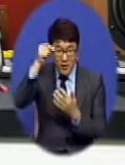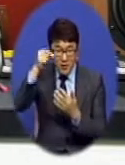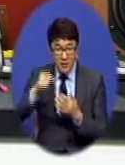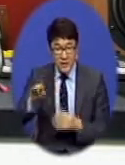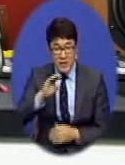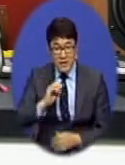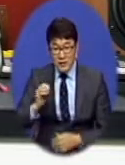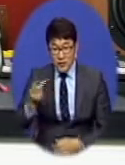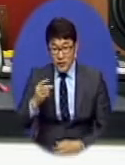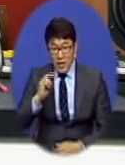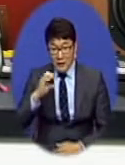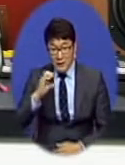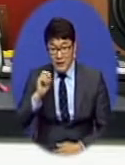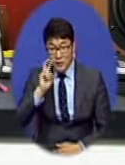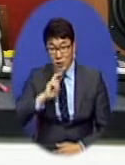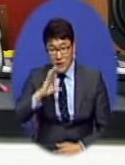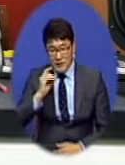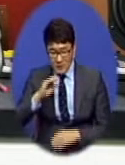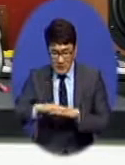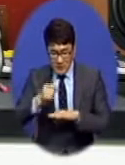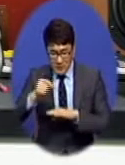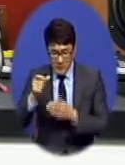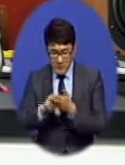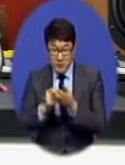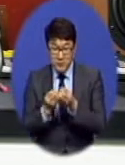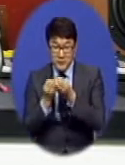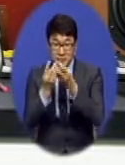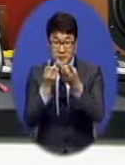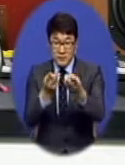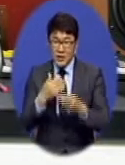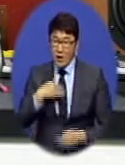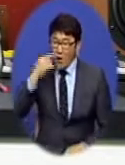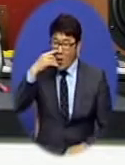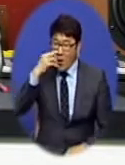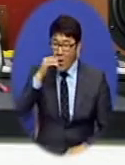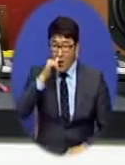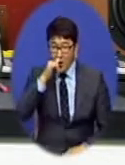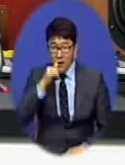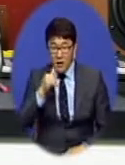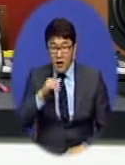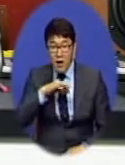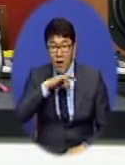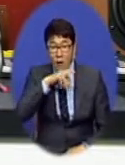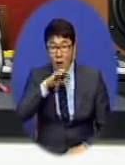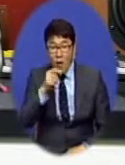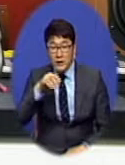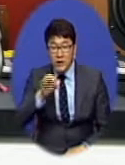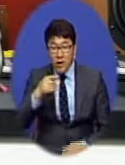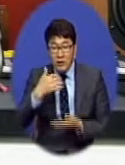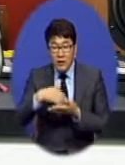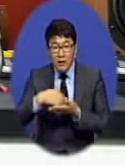저희들 MC들의 사인 네. CD를 3분께 보내 드리겠습니다. 네. 저 궁금한 거 있어요. 네. 여기서 뭐 힌트 겸. 오징어는 다리가 몇